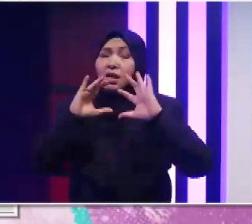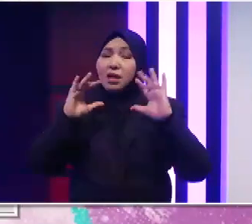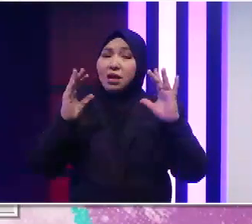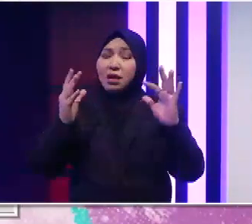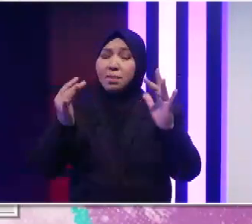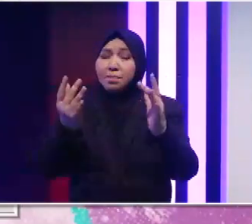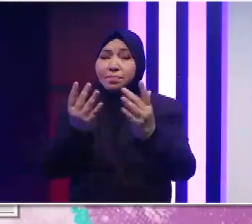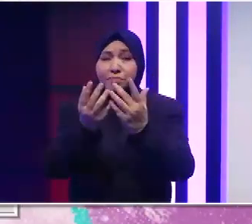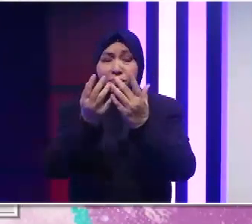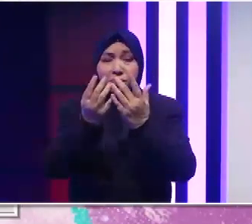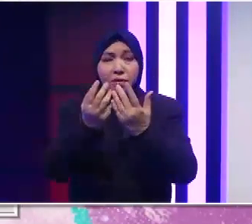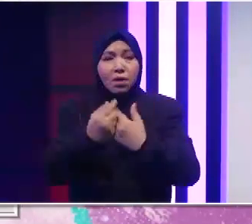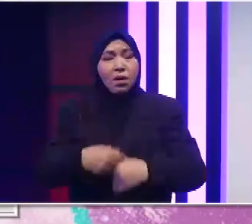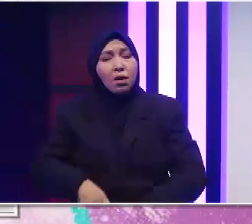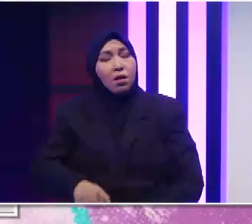arrohmanirrohim